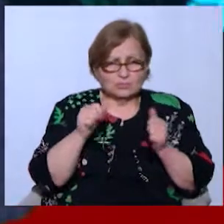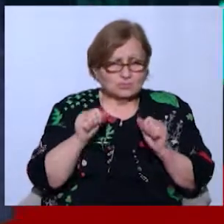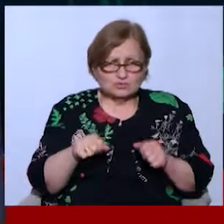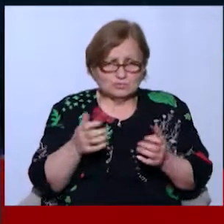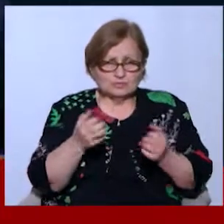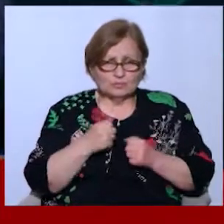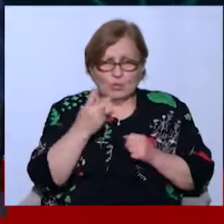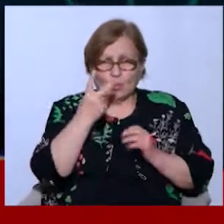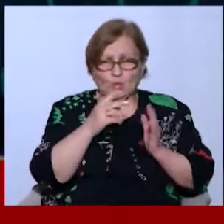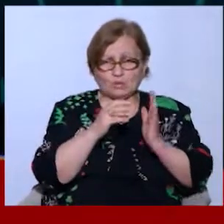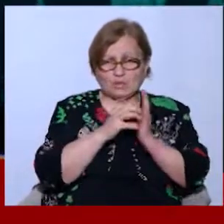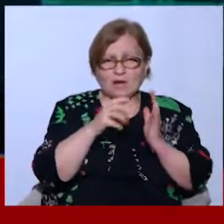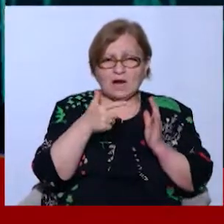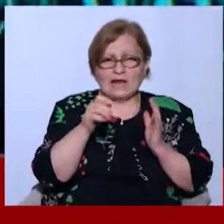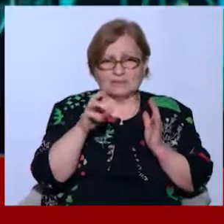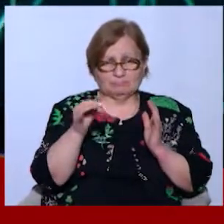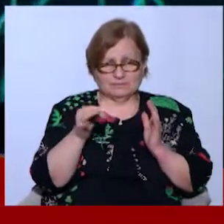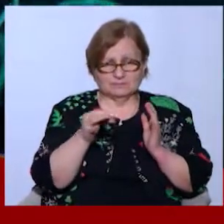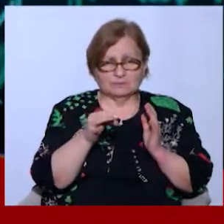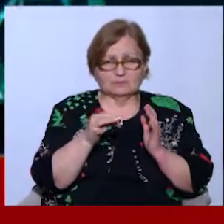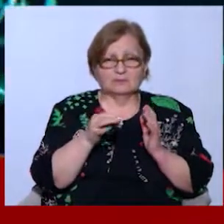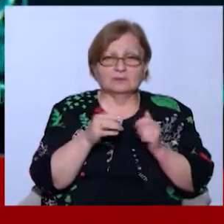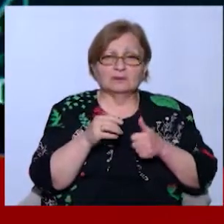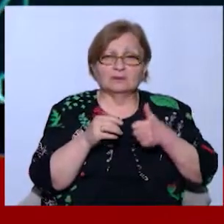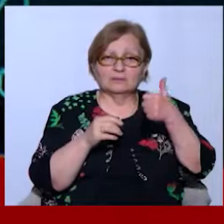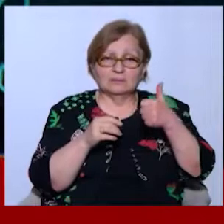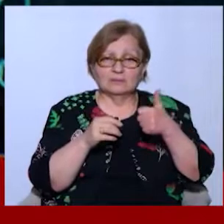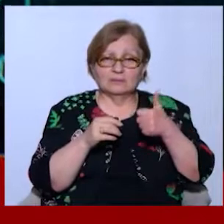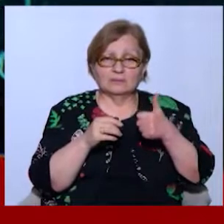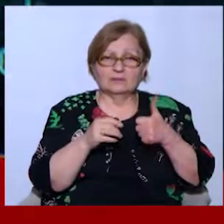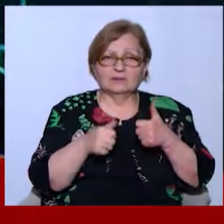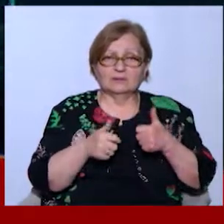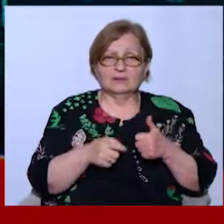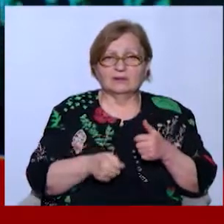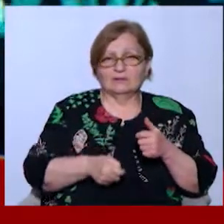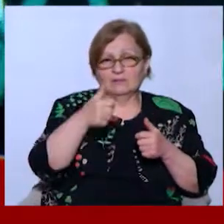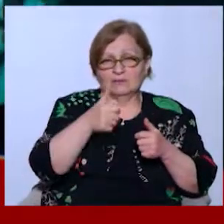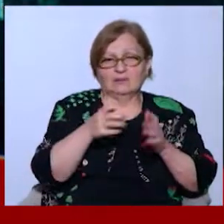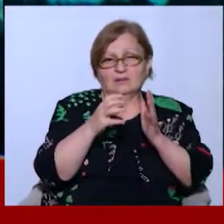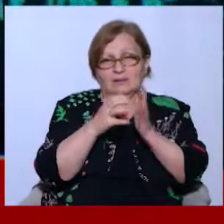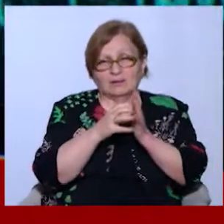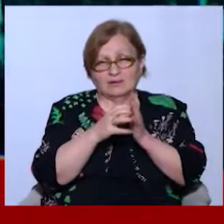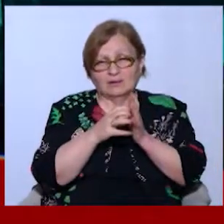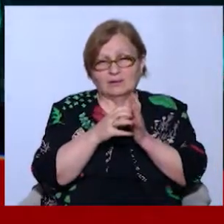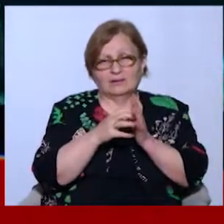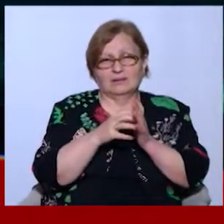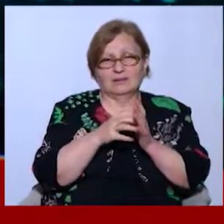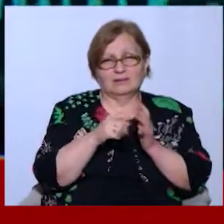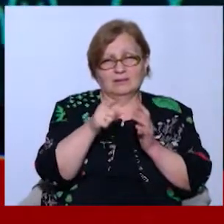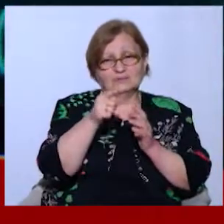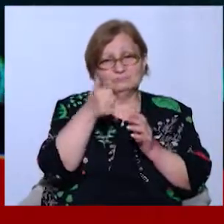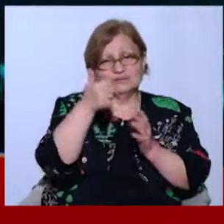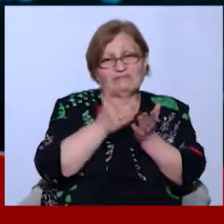მივიღოთ 2 გერბი და 1 საფასური. შეიძლება პირველი 2 ავაგდოთ გერბი და მერე მოვიდეს საფასური. შესაბამისად ჩვენ გვაქვს აი ეს